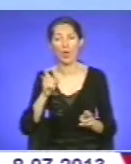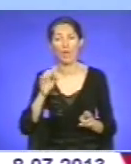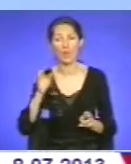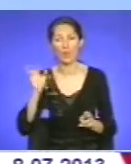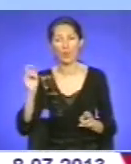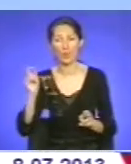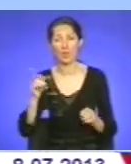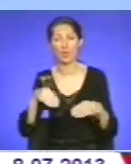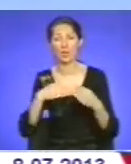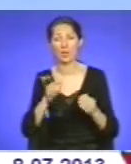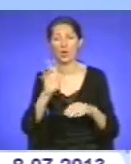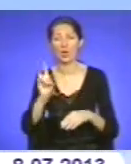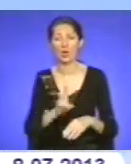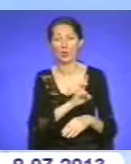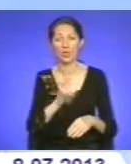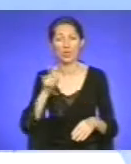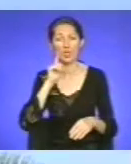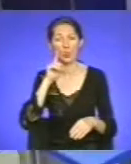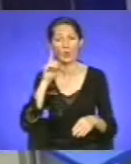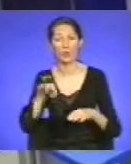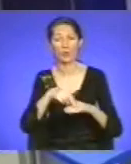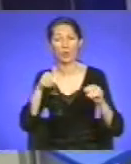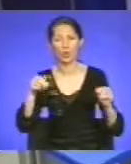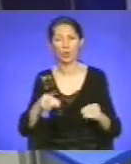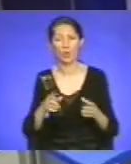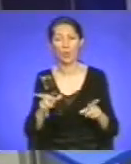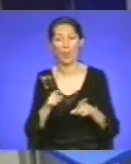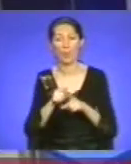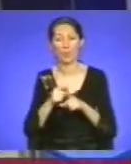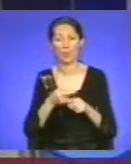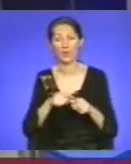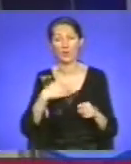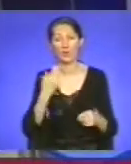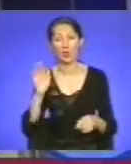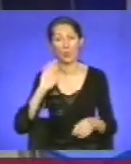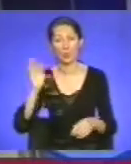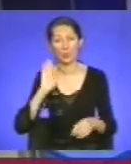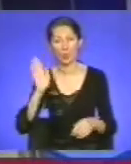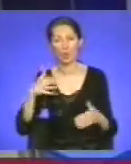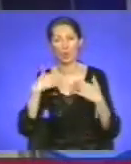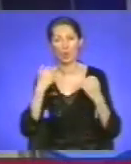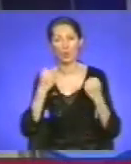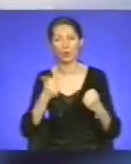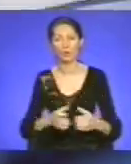молоді шлюбні пари. На цьому я з вами прощаюся. Будьте здорові!